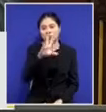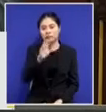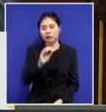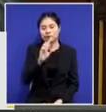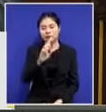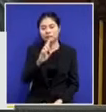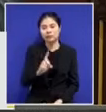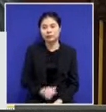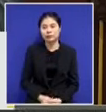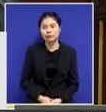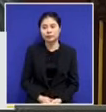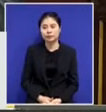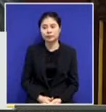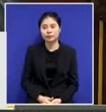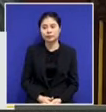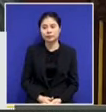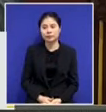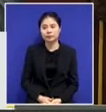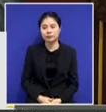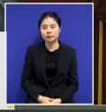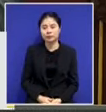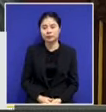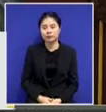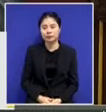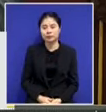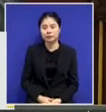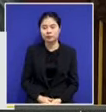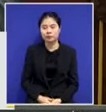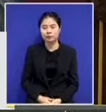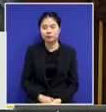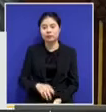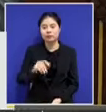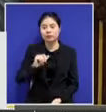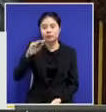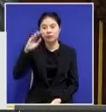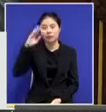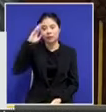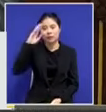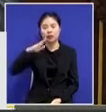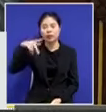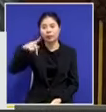251นายนพดลแก้วสุพัฒน ์พลเอกประยุทธ์จันทร์โอชาครับ